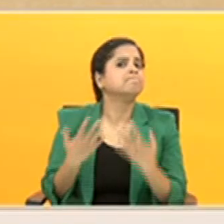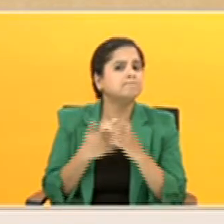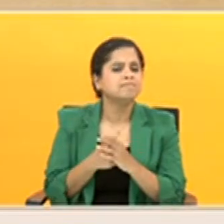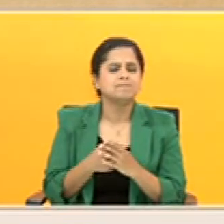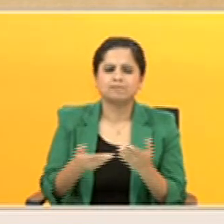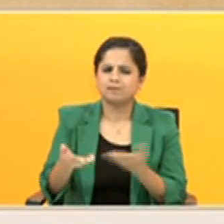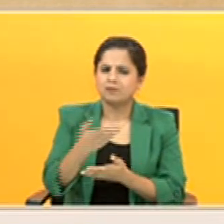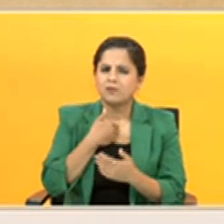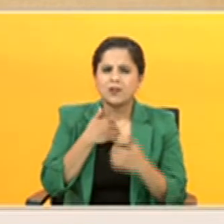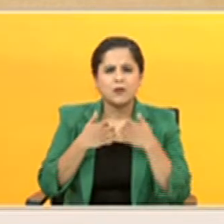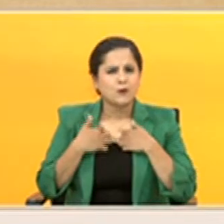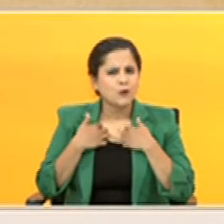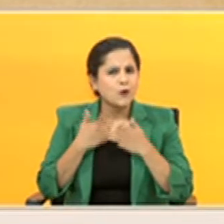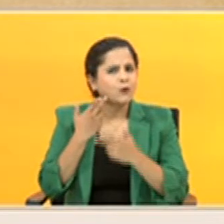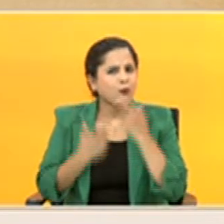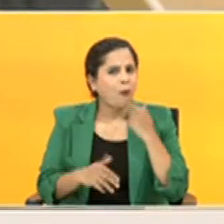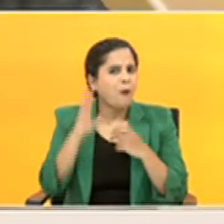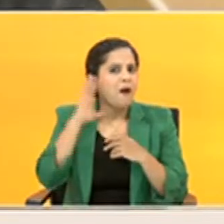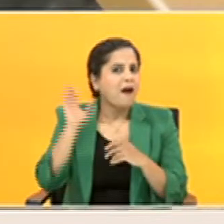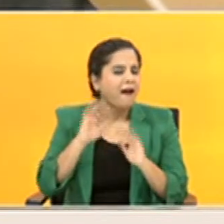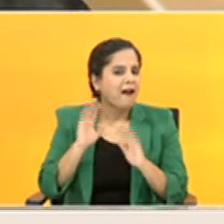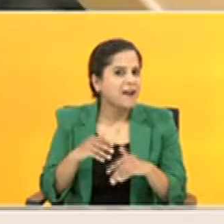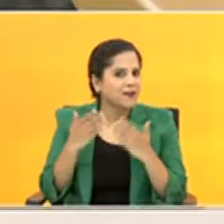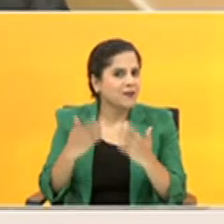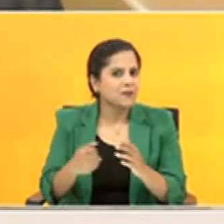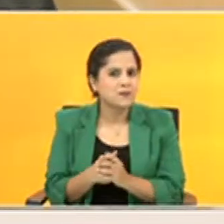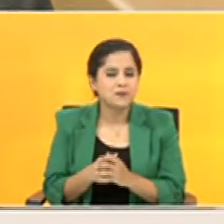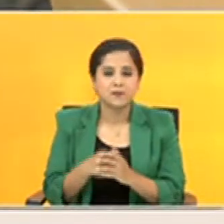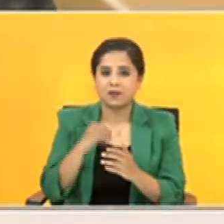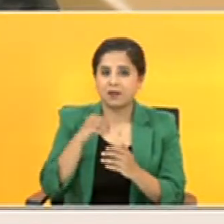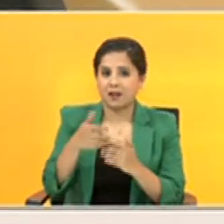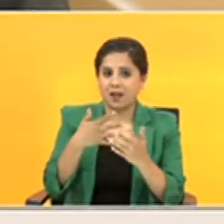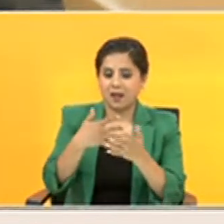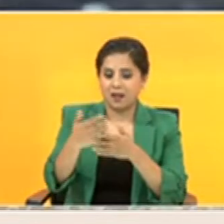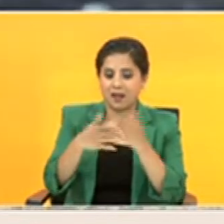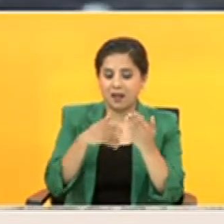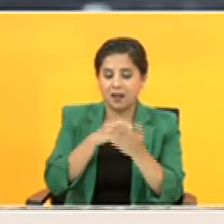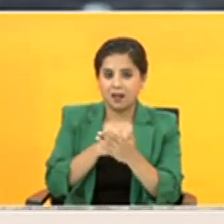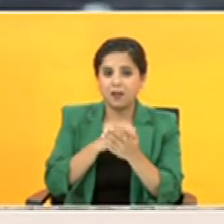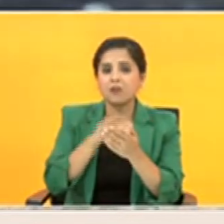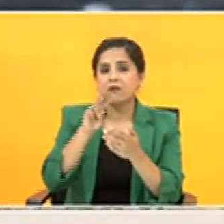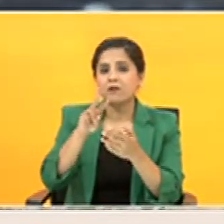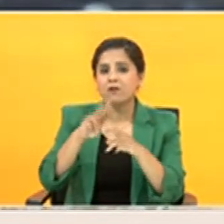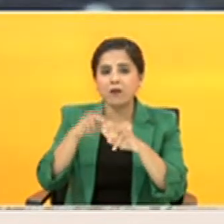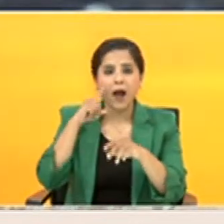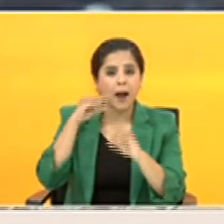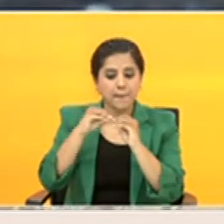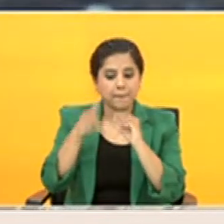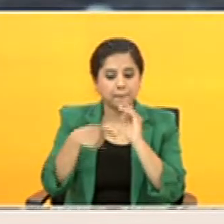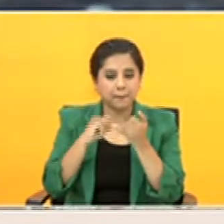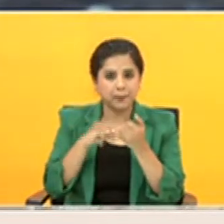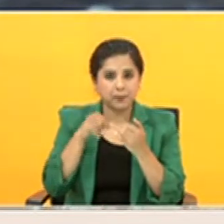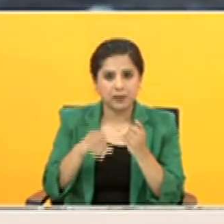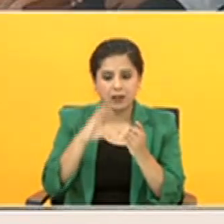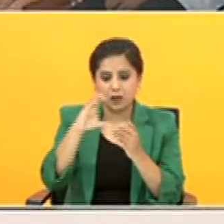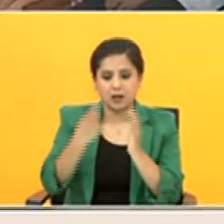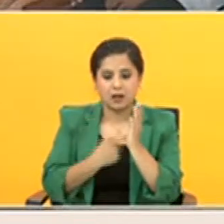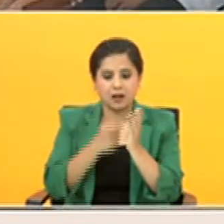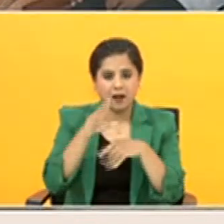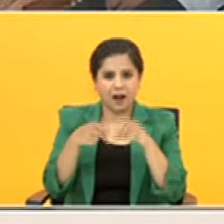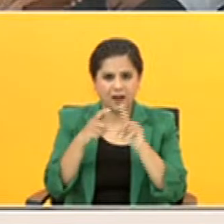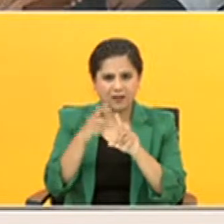एक दिलचस्प कहानी पता चली है क्राफ्टेड फाइबर्स की। क्राफ्टेड फाइबर्स ये सिर्फ एक ब्रांड